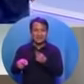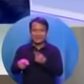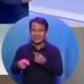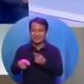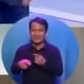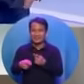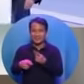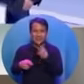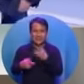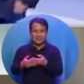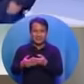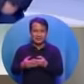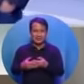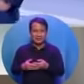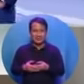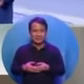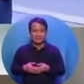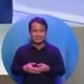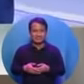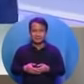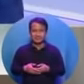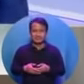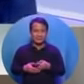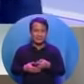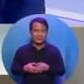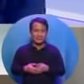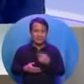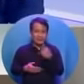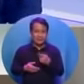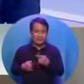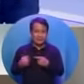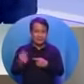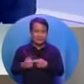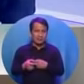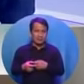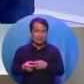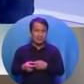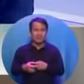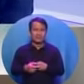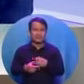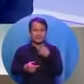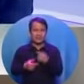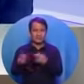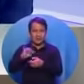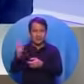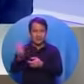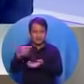nyo. Hindi, maraming salamat po. Okay, at lahat kayo mga estudyante, ano? Opo, sir.